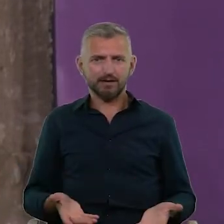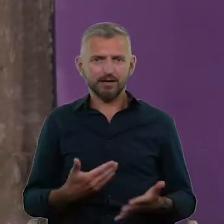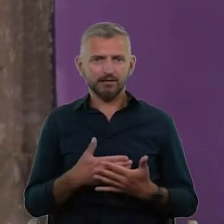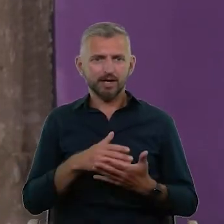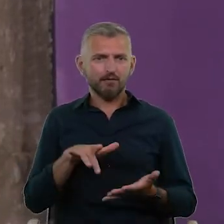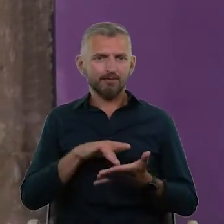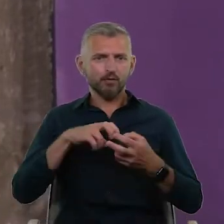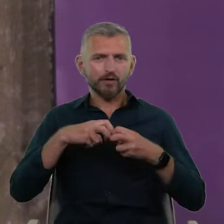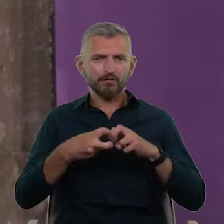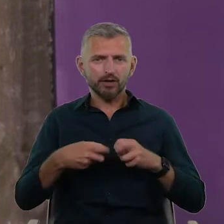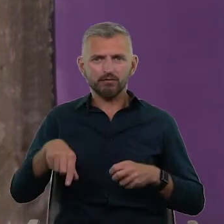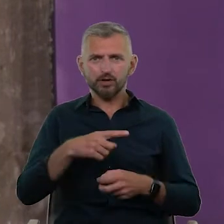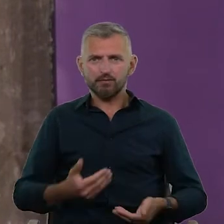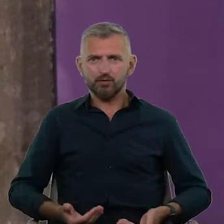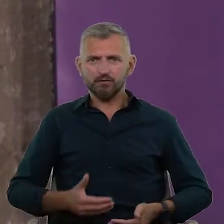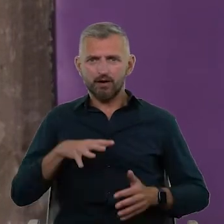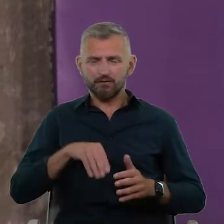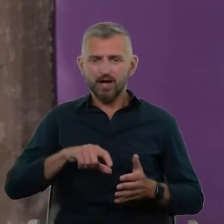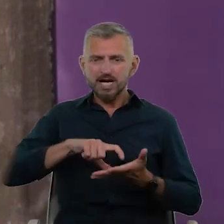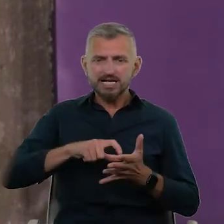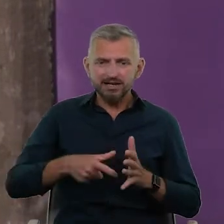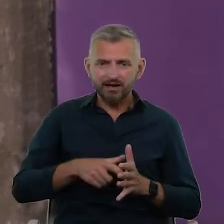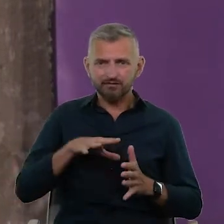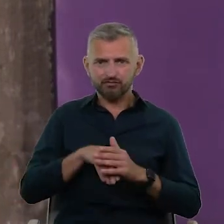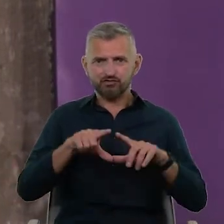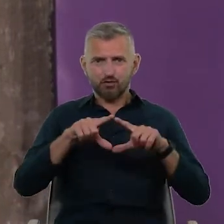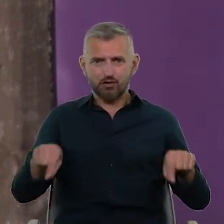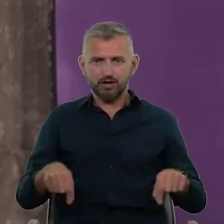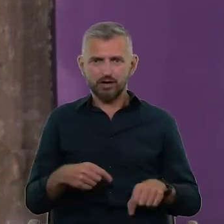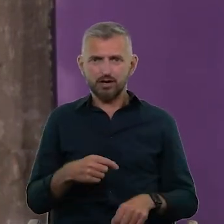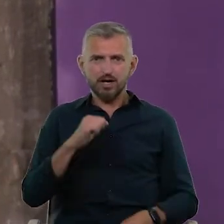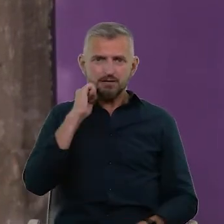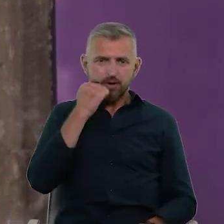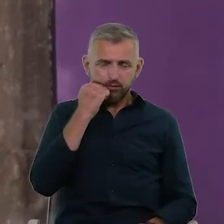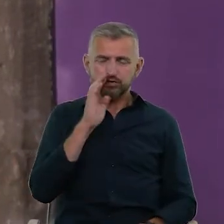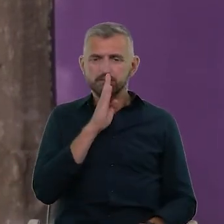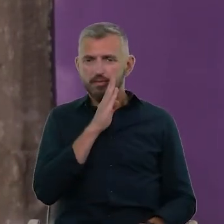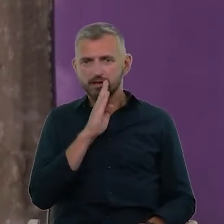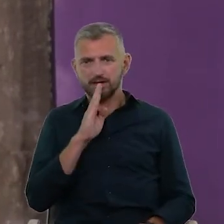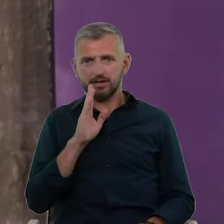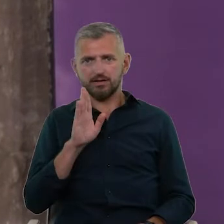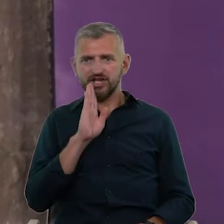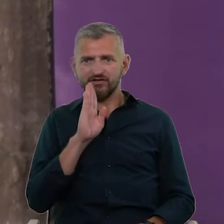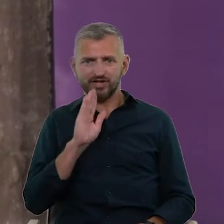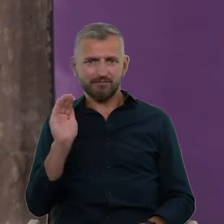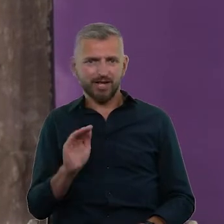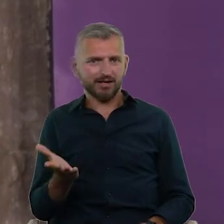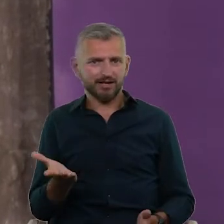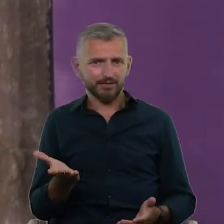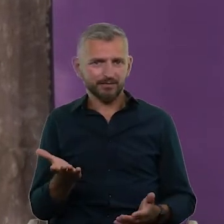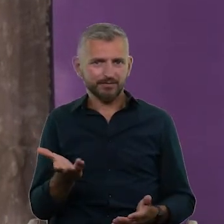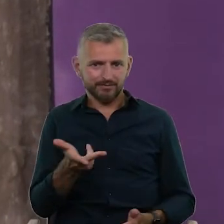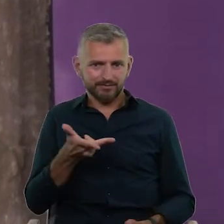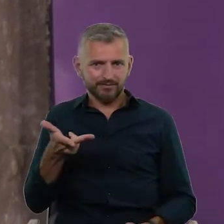місті Івано-Франківську вони проживають в класі в школі. Троє бабуся, мати і дівчинка маленька.